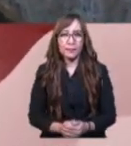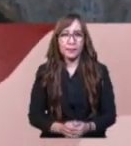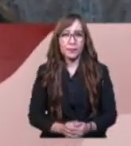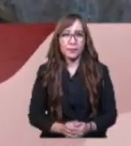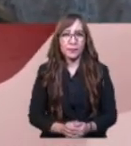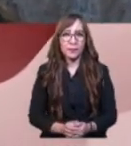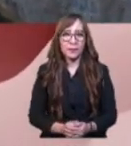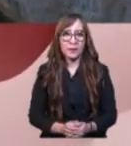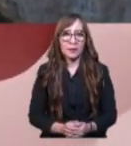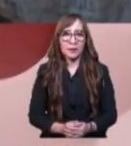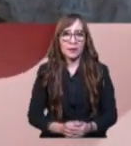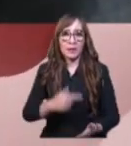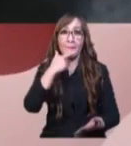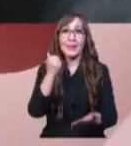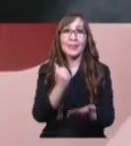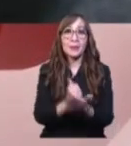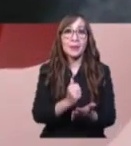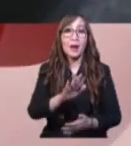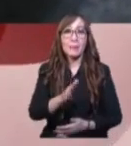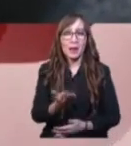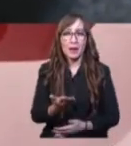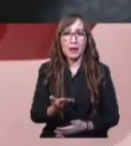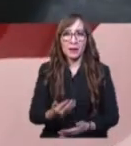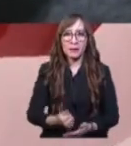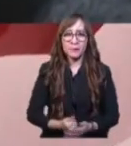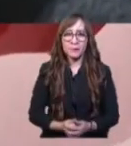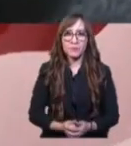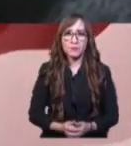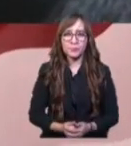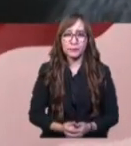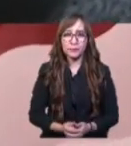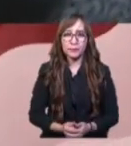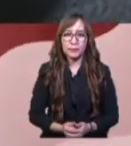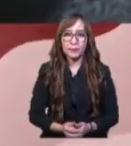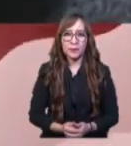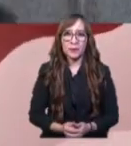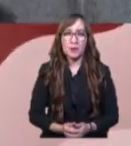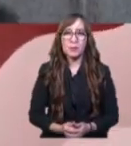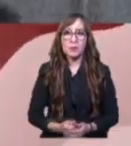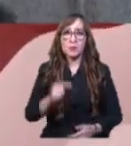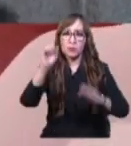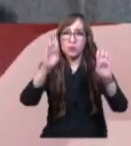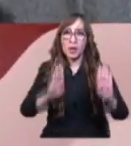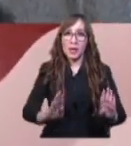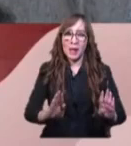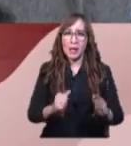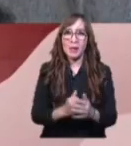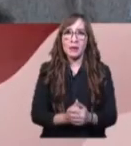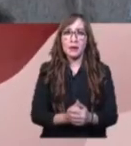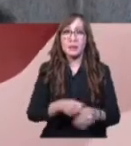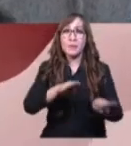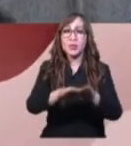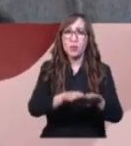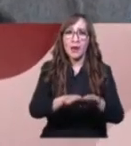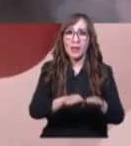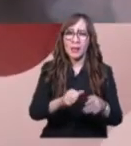kampusnya. Tapi yang penting dihadirkan adalah peran agregator, enabler, accelerator, dan